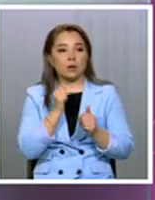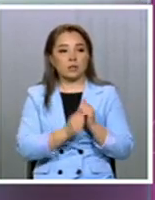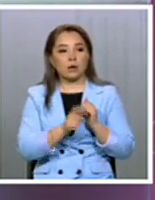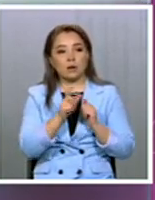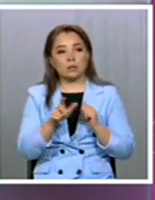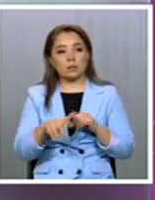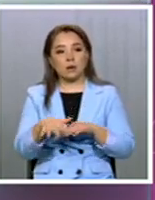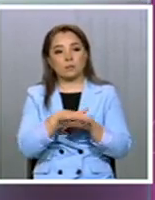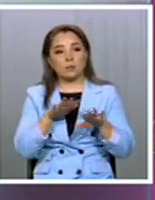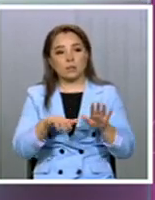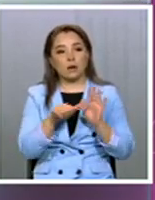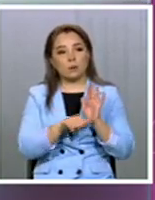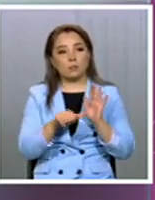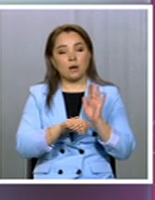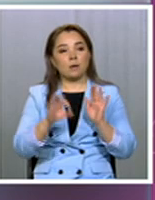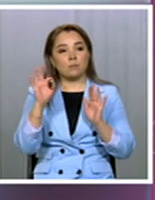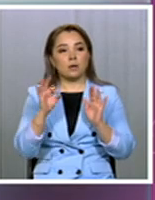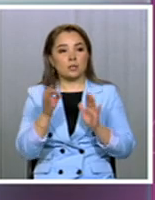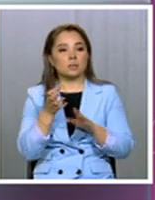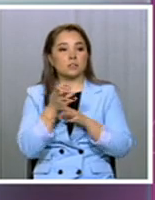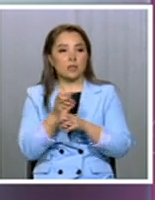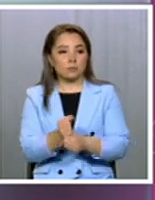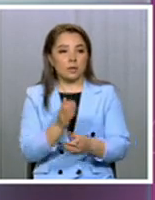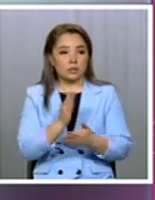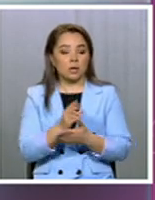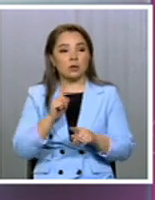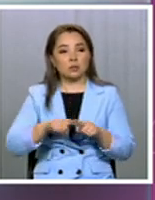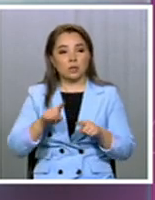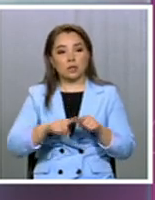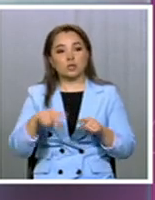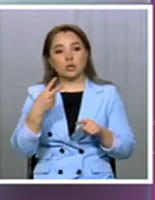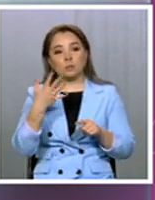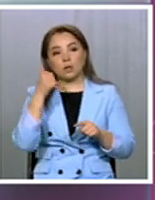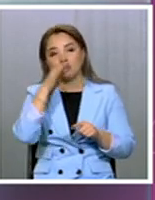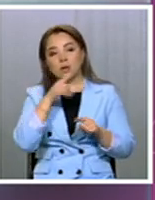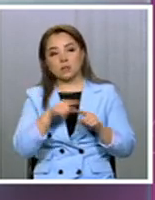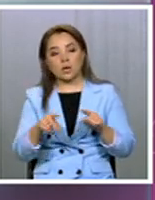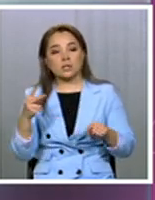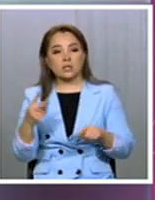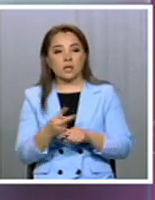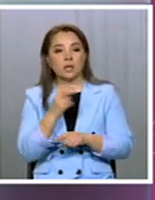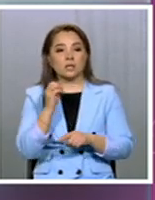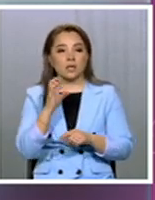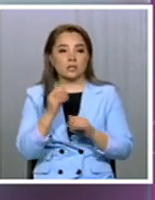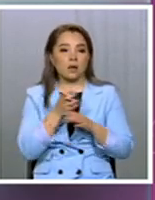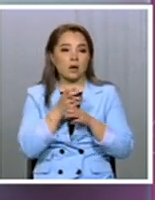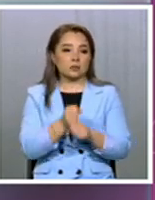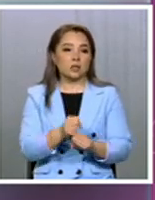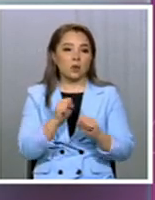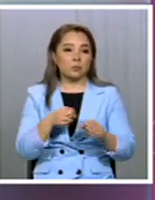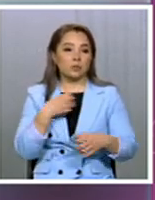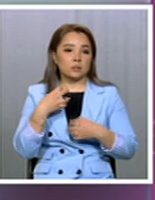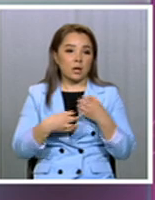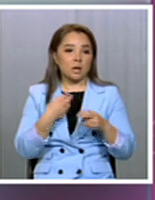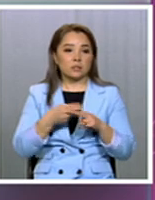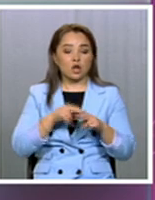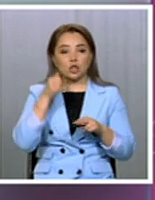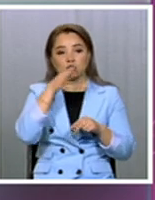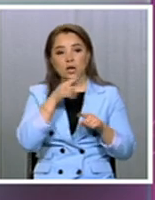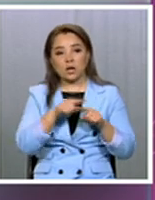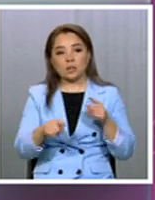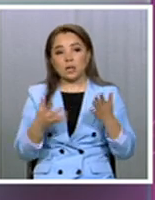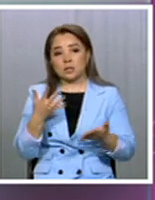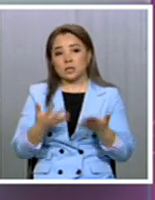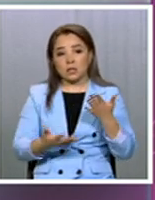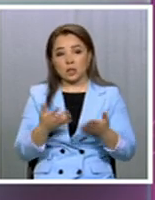шаққанда 60%-ға кеміген. Алдағы 25 жылда бұл көлем 2 есеге азаюы мүмкін. Егер осы жылдар аралығында